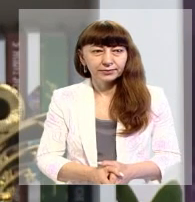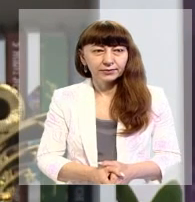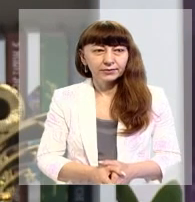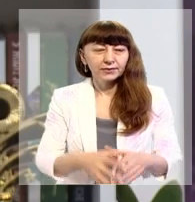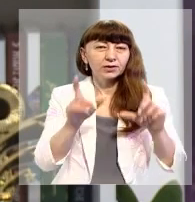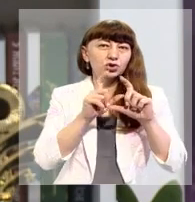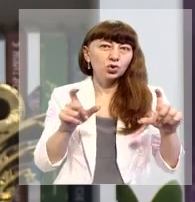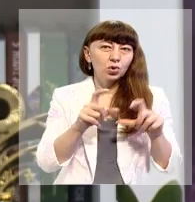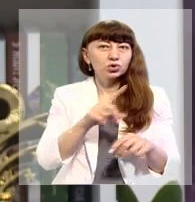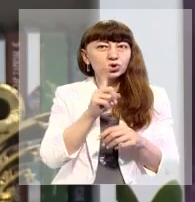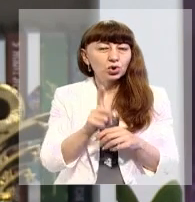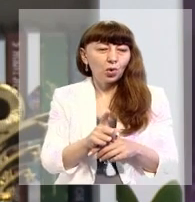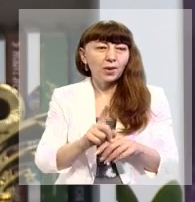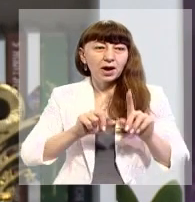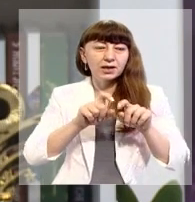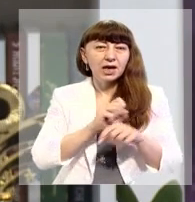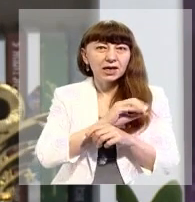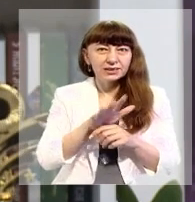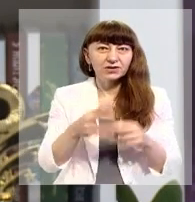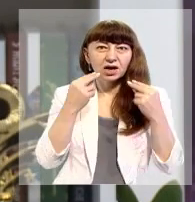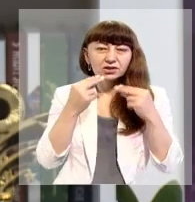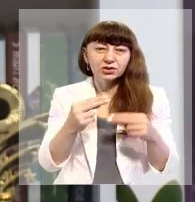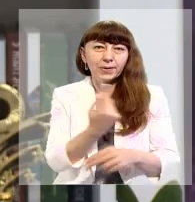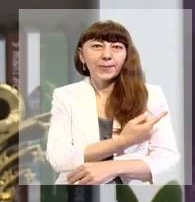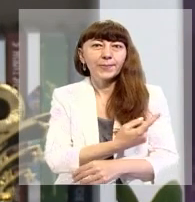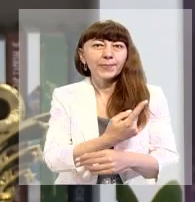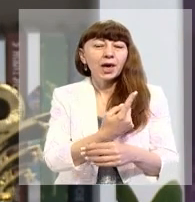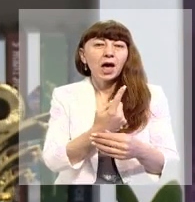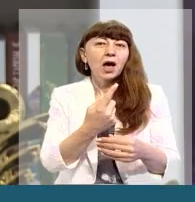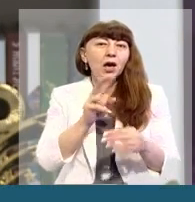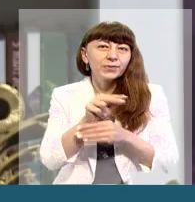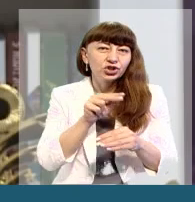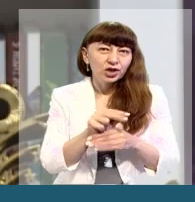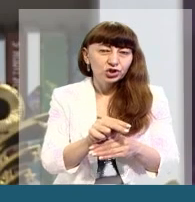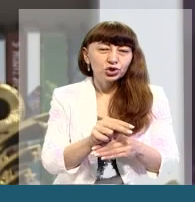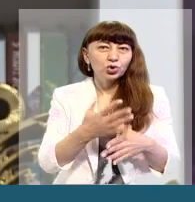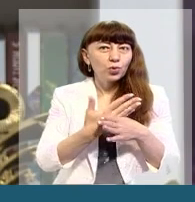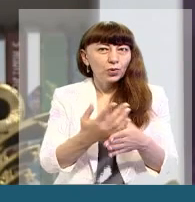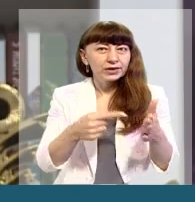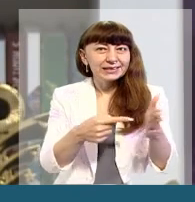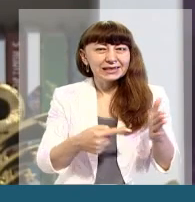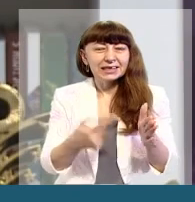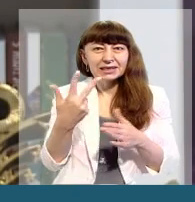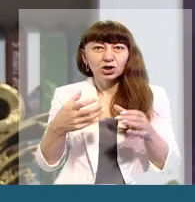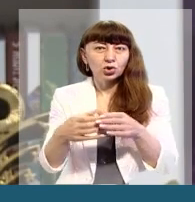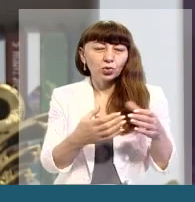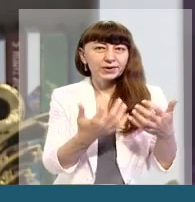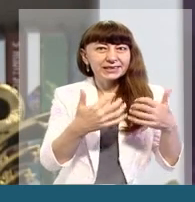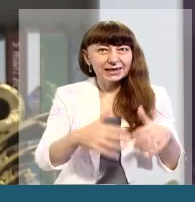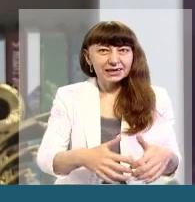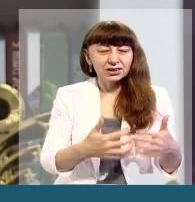отобраны школы для того, чтобы оказывать им качественную методическую помощь. Распределены школы на три категории. Это